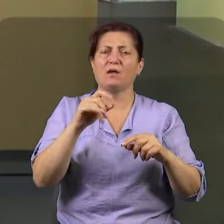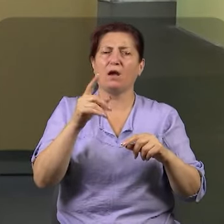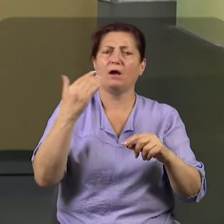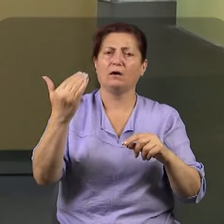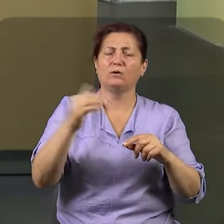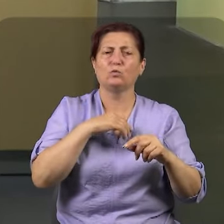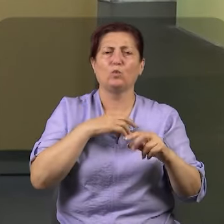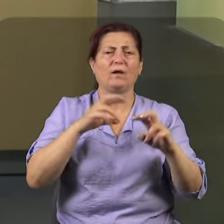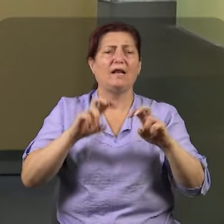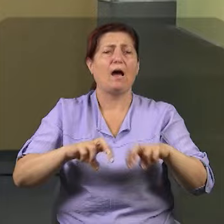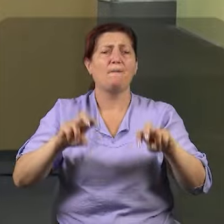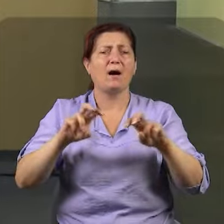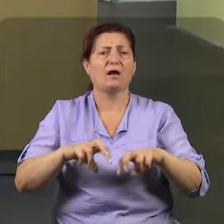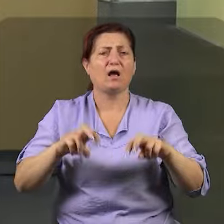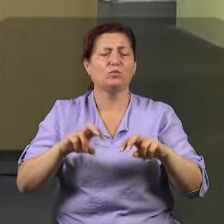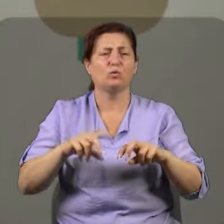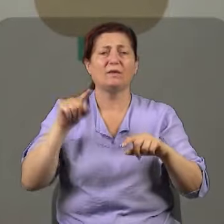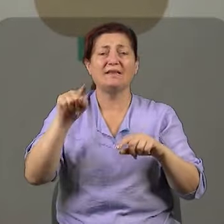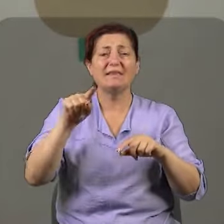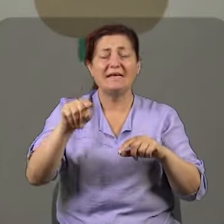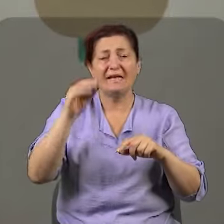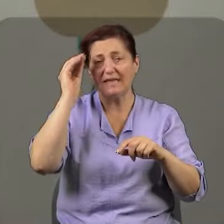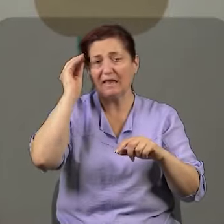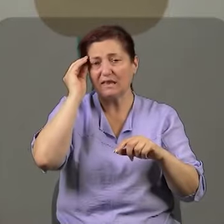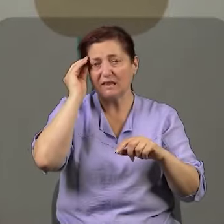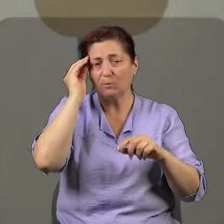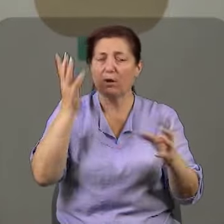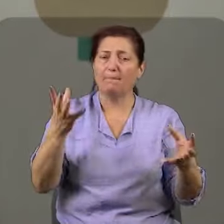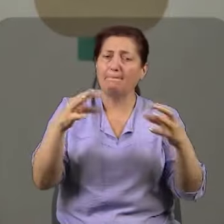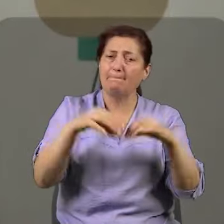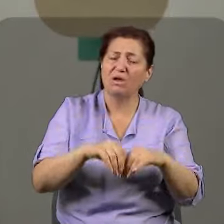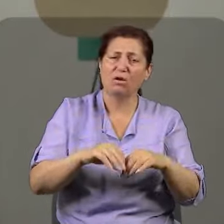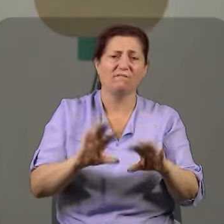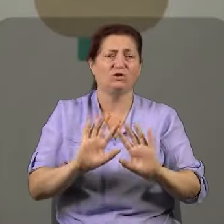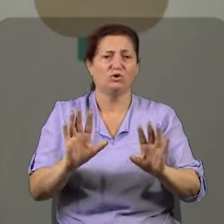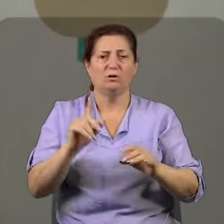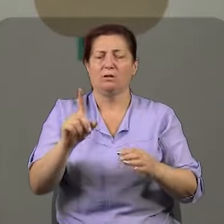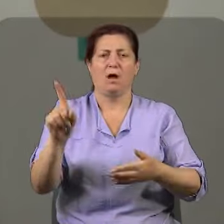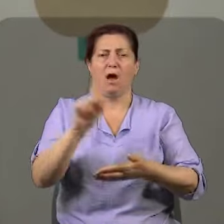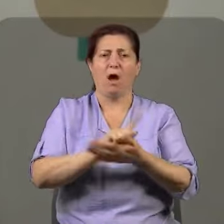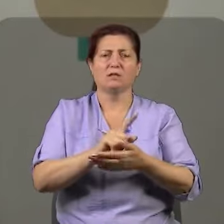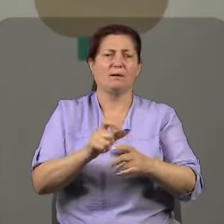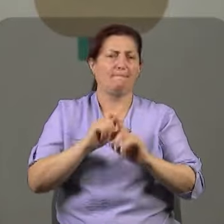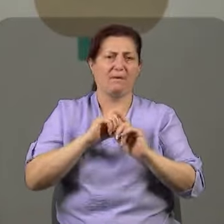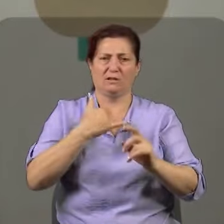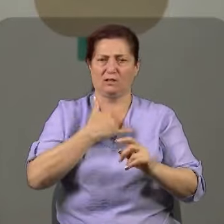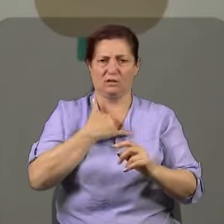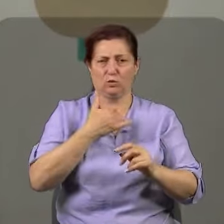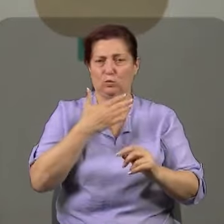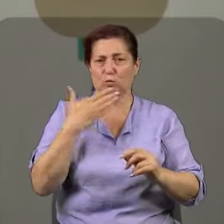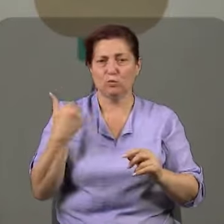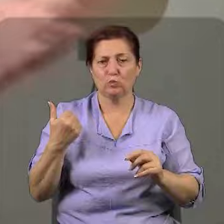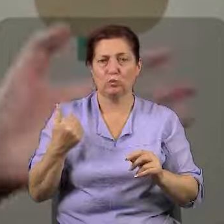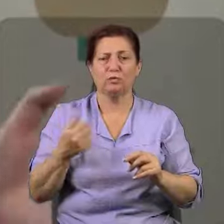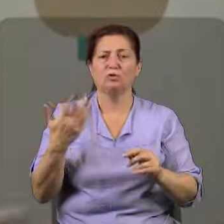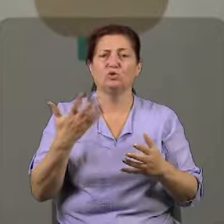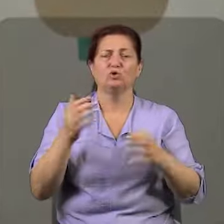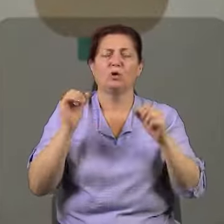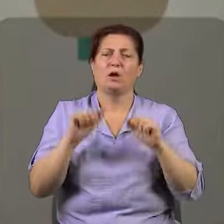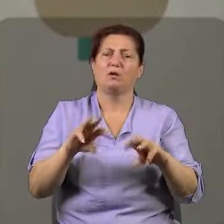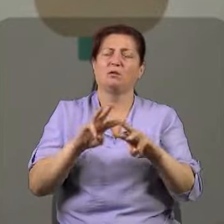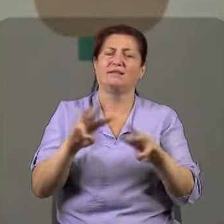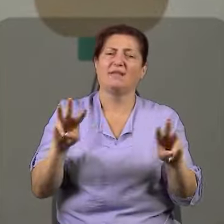ազգային լաբորատորիան, դրանց նպատակա դրվել միավորել, թե չէ, այդ հարցի պատասխանը դեռ չունենք, էլի։ Թե չէ, միշտ էլ կարելի է ասել, չգիտեմ, ինչ որ